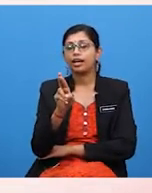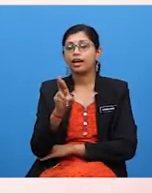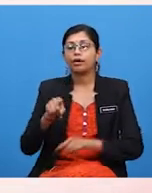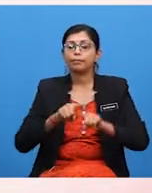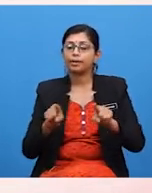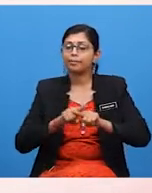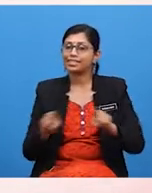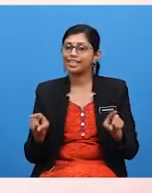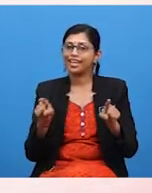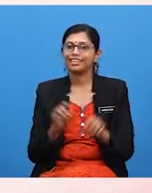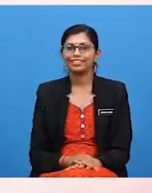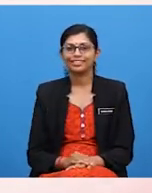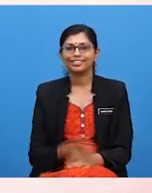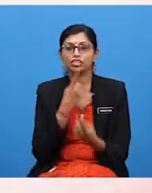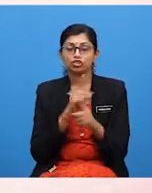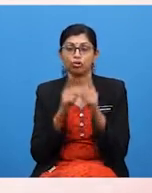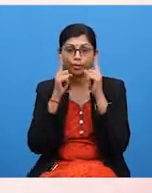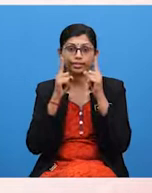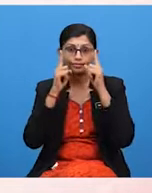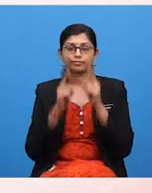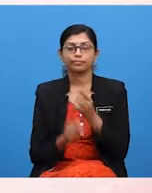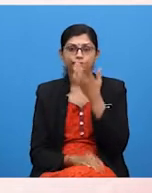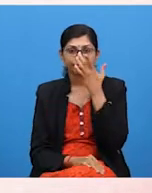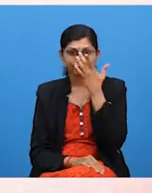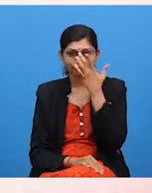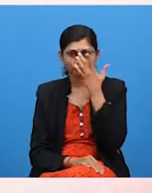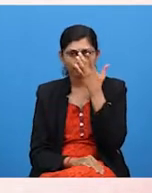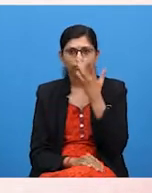R pula adalah zon pembezaan.